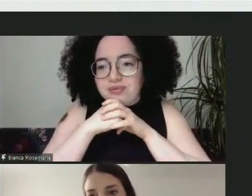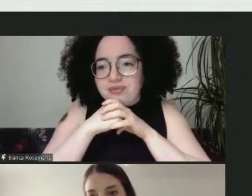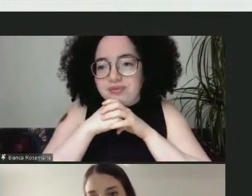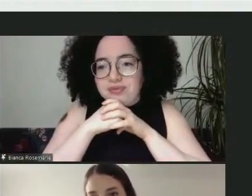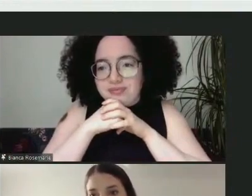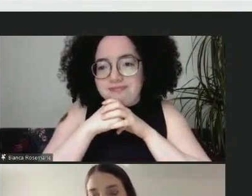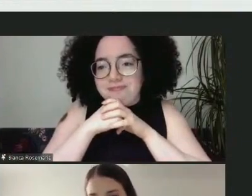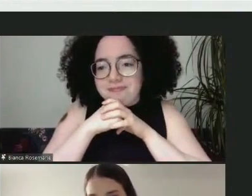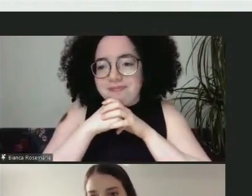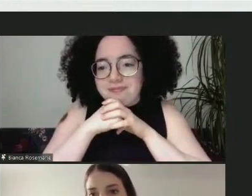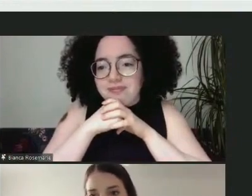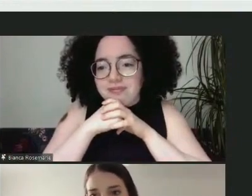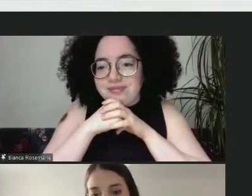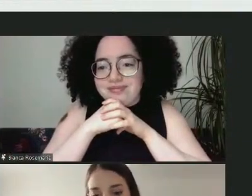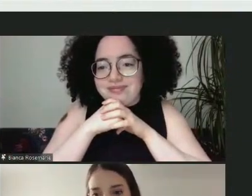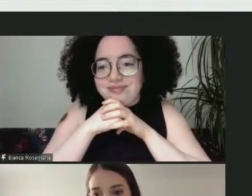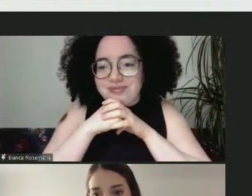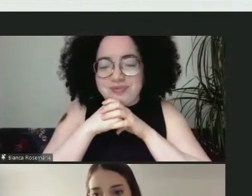safe.